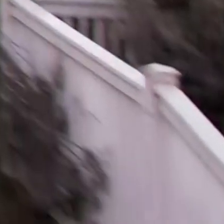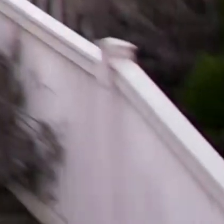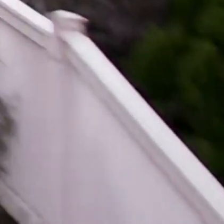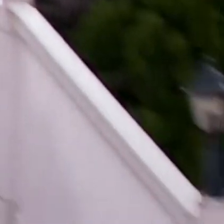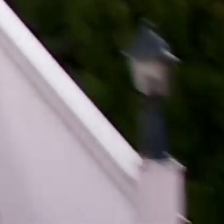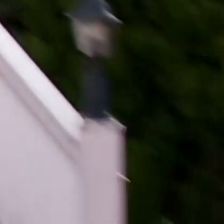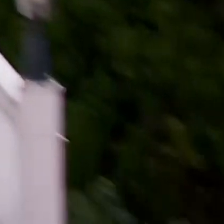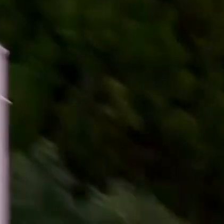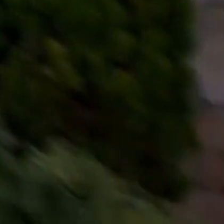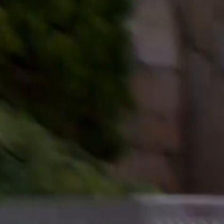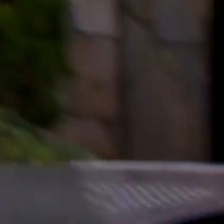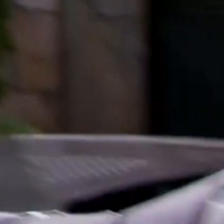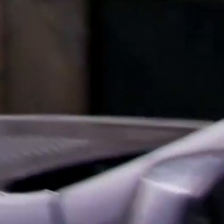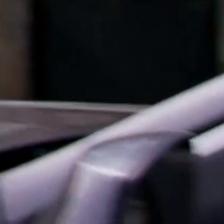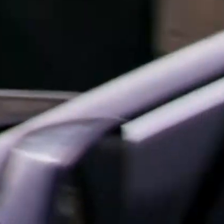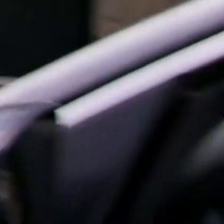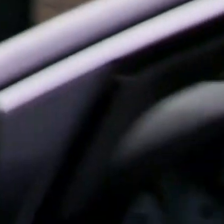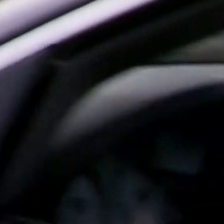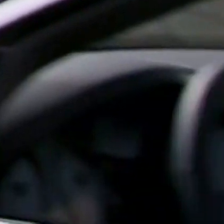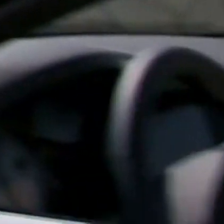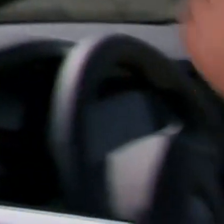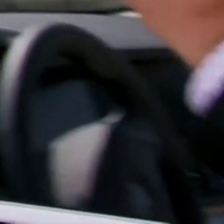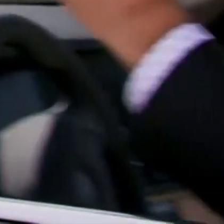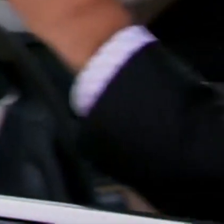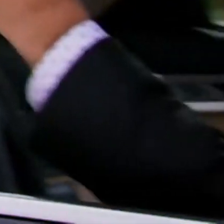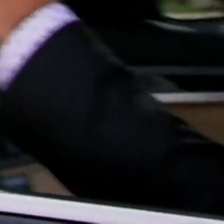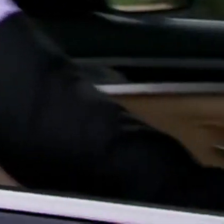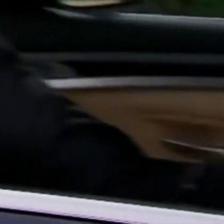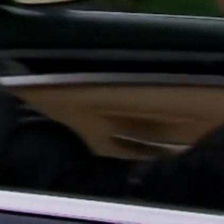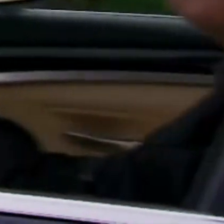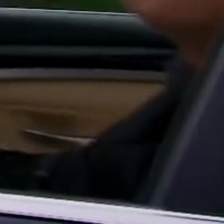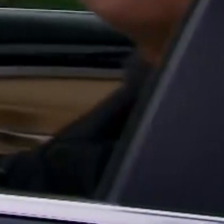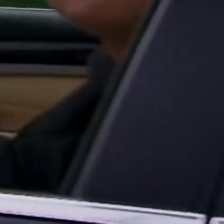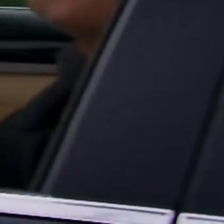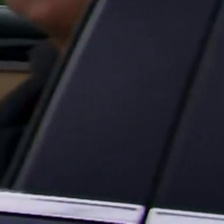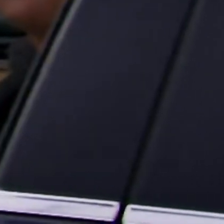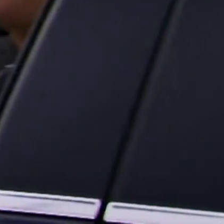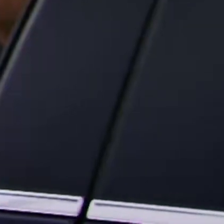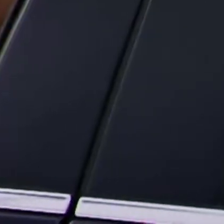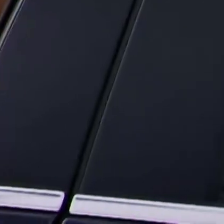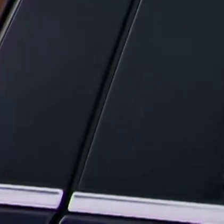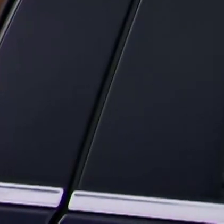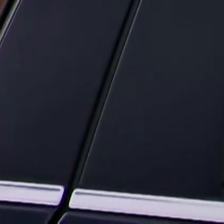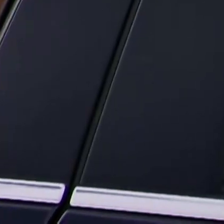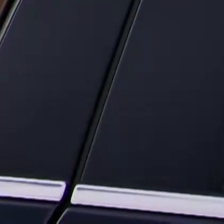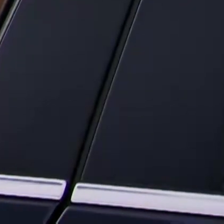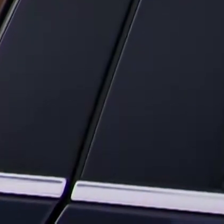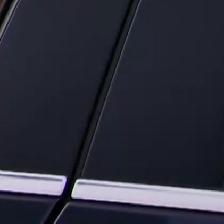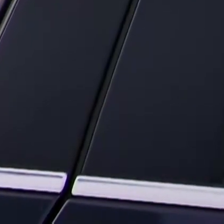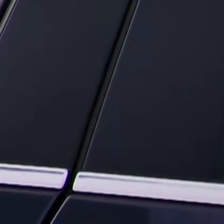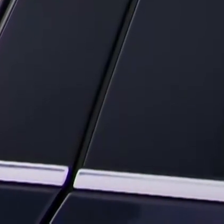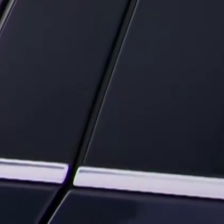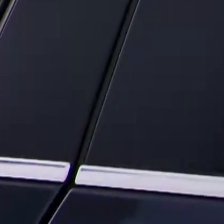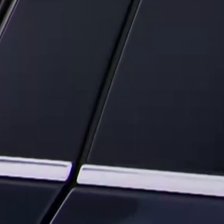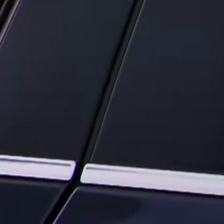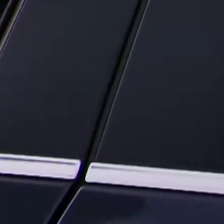Garaj tarafından villa. Yemyeşil bahçe içinde dış cephesi yalı görünümünde uzunlamasına ahşap plakalarla kaplı. Arabanın